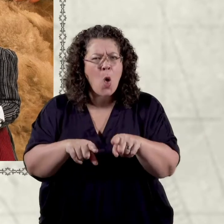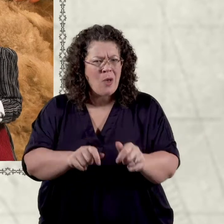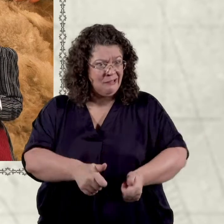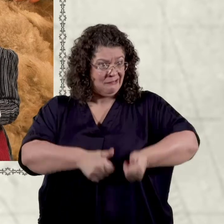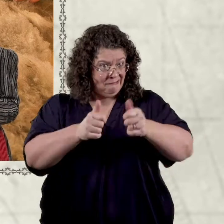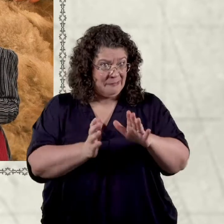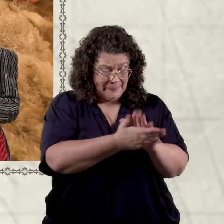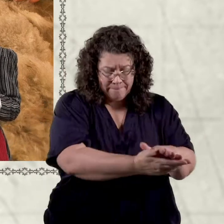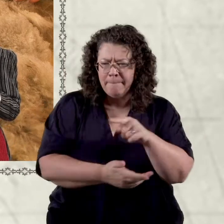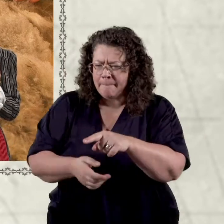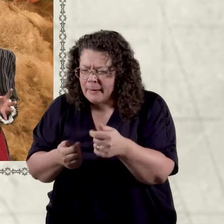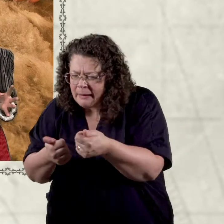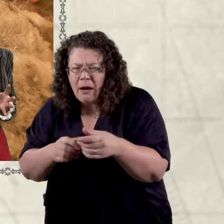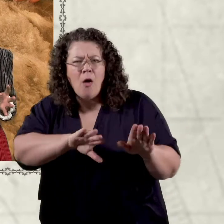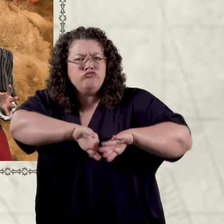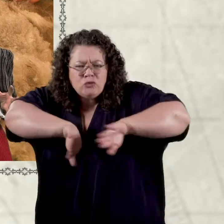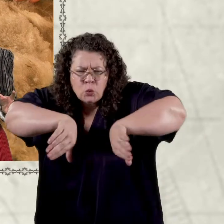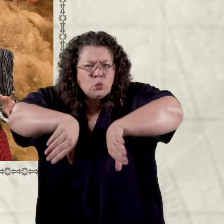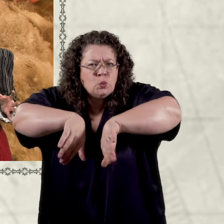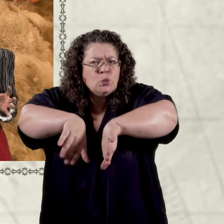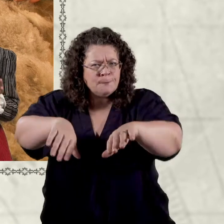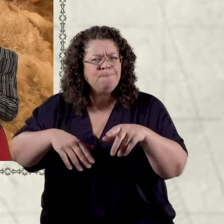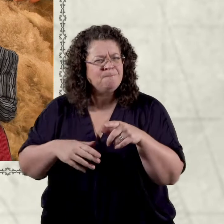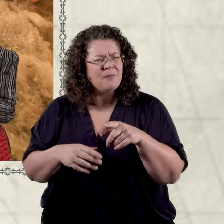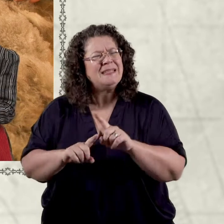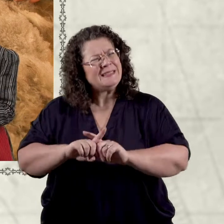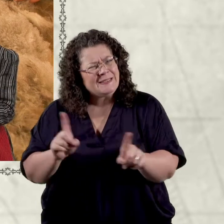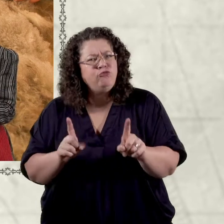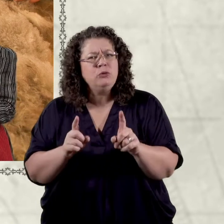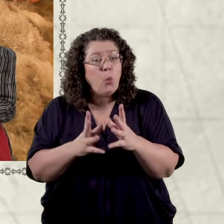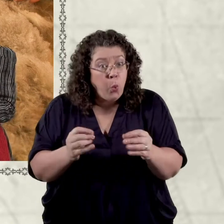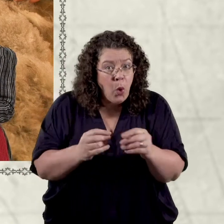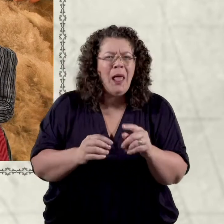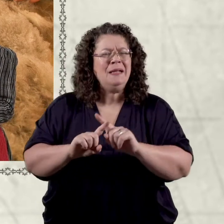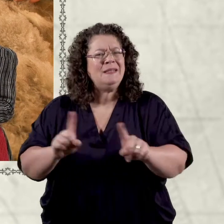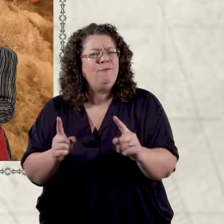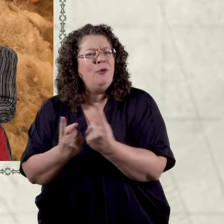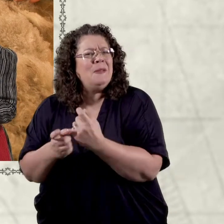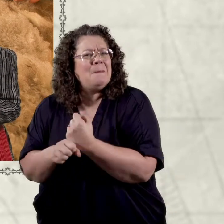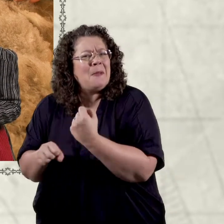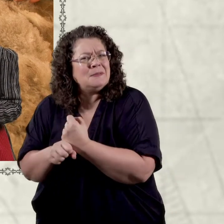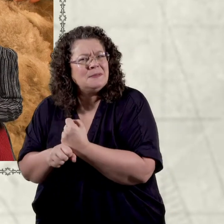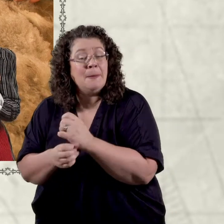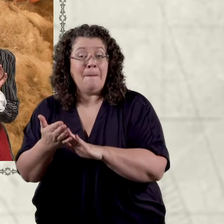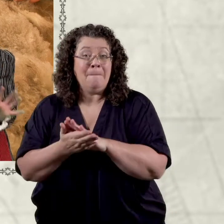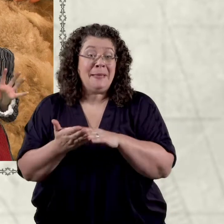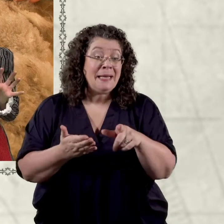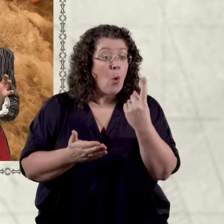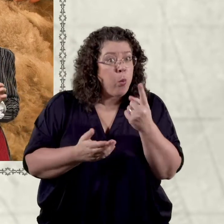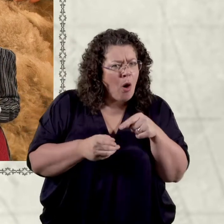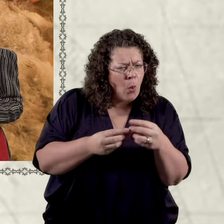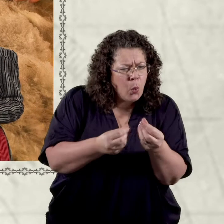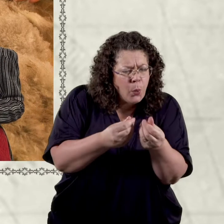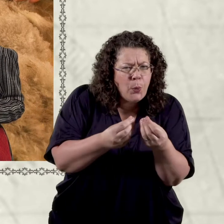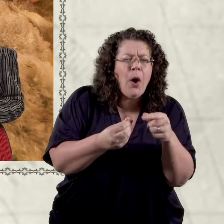yw. Hynny yw, byddai mathau o gwahanol o wlân yn gwneud pethau gwahanol yn y pen draw. Hynny yw, byddai dilledyn